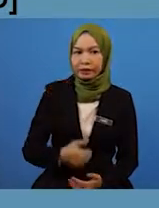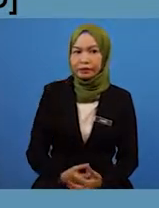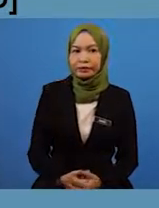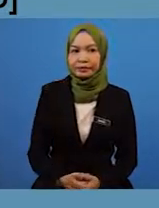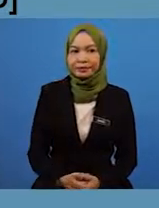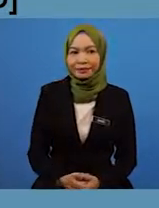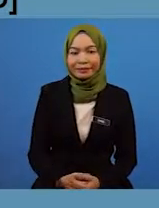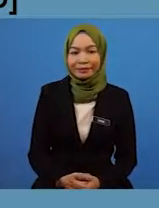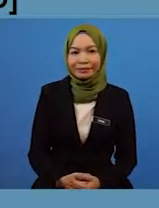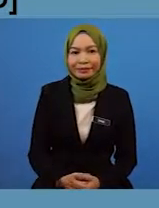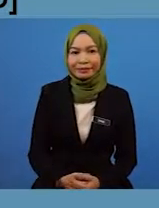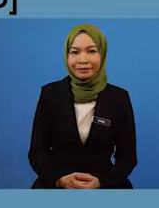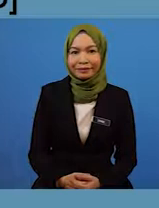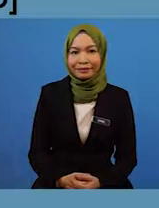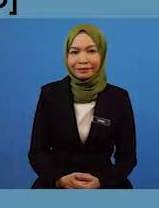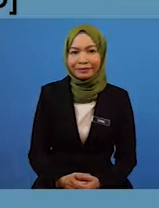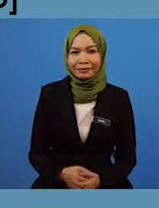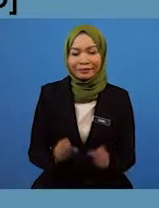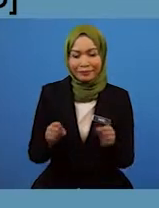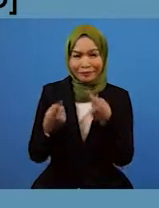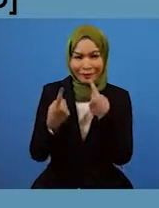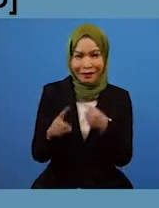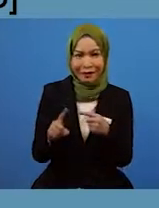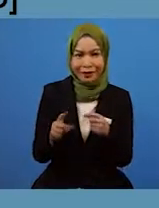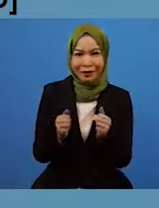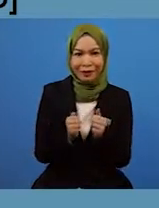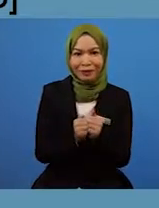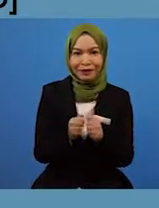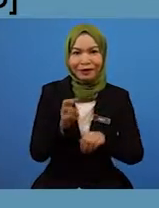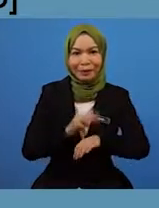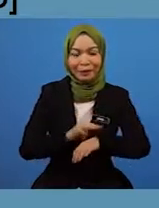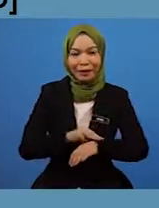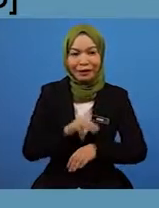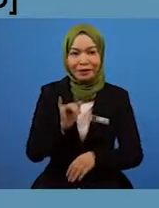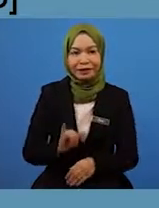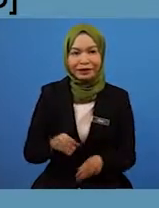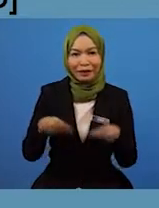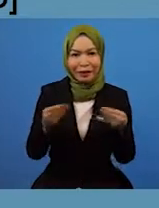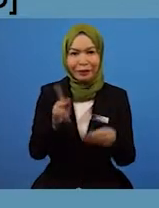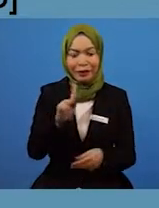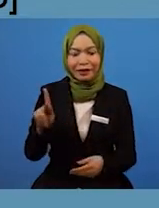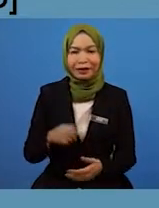C8H18. Cikgu beri masa untuk murid-murid cuba dahulu.